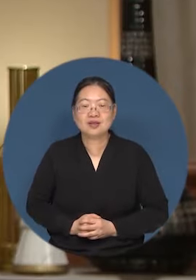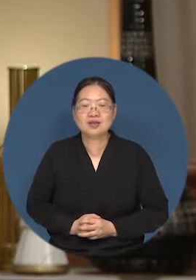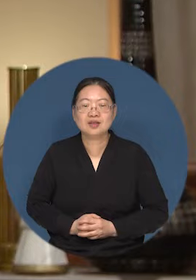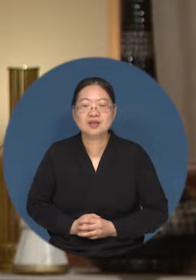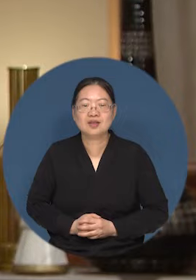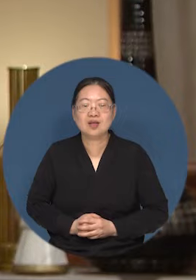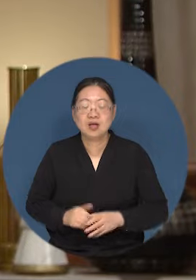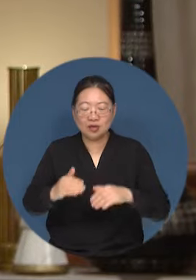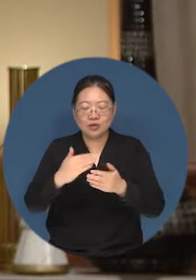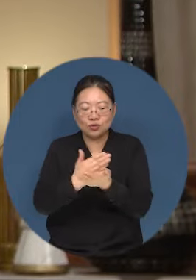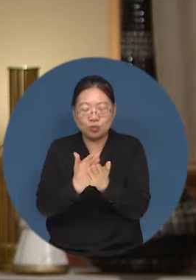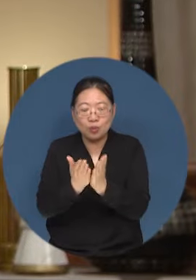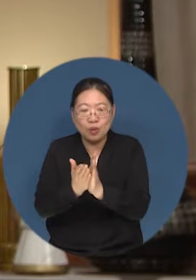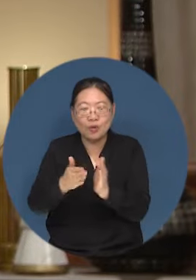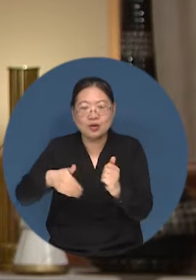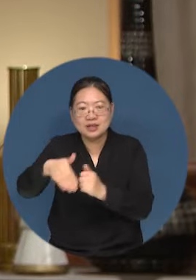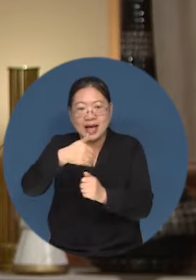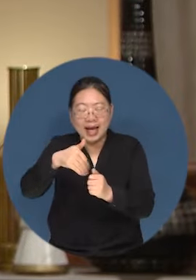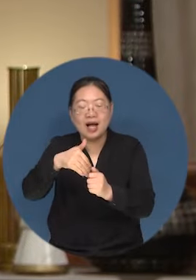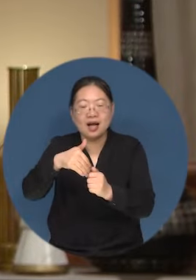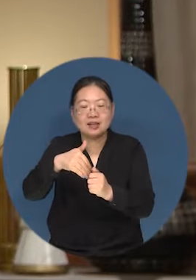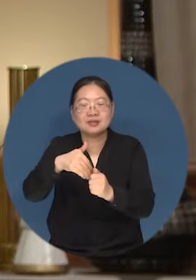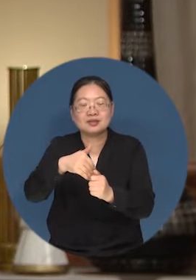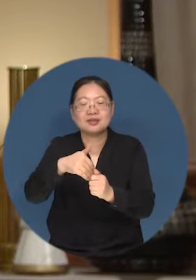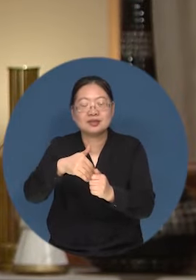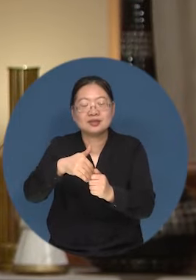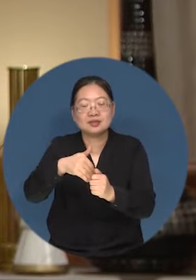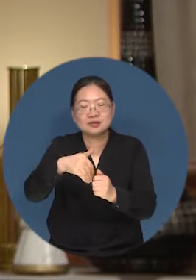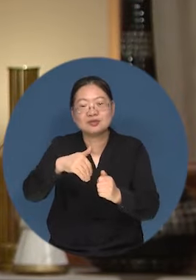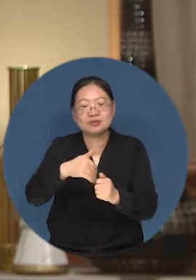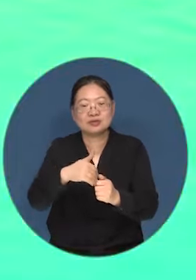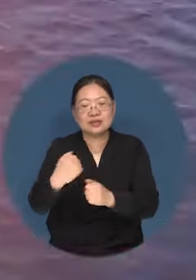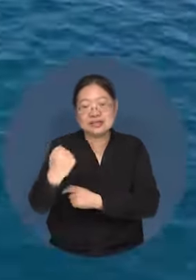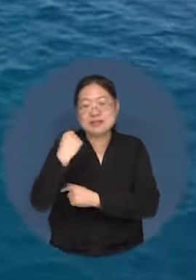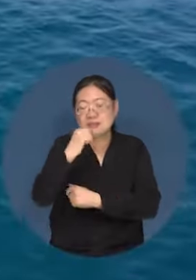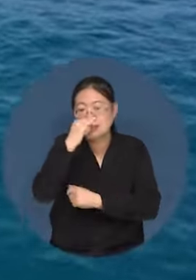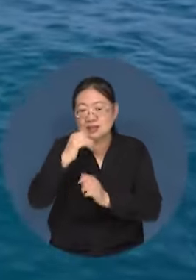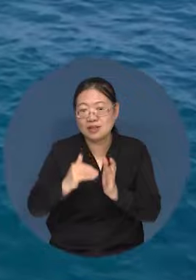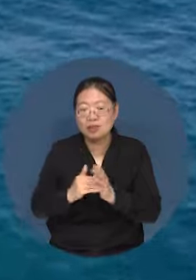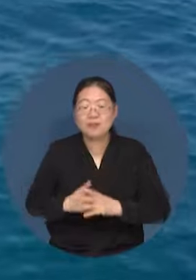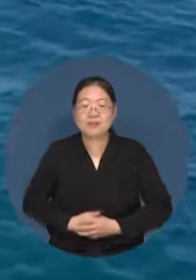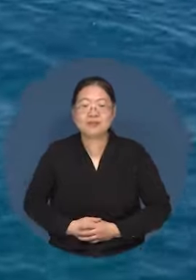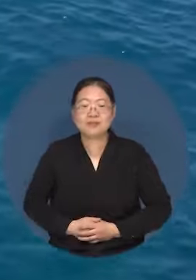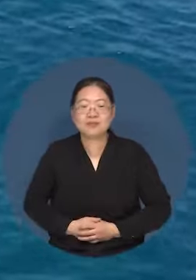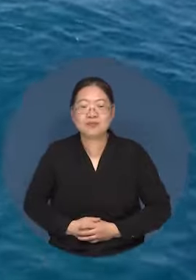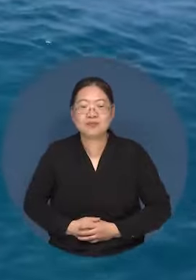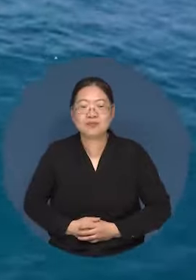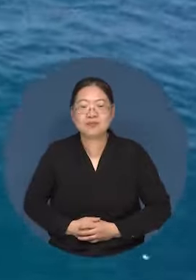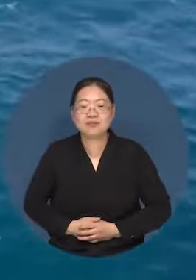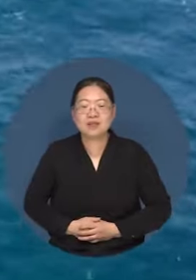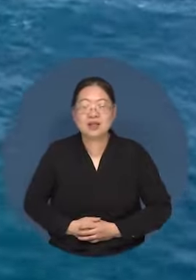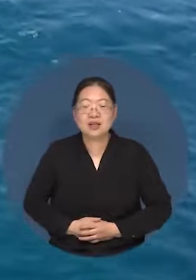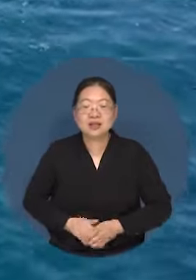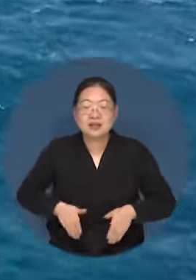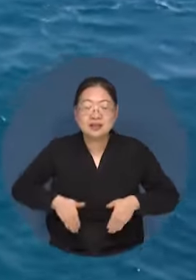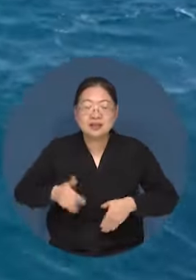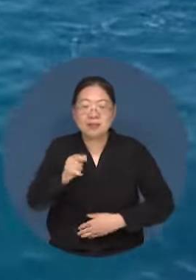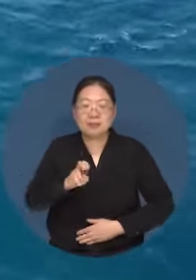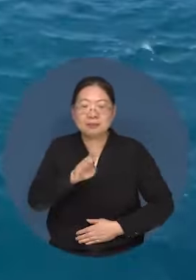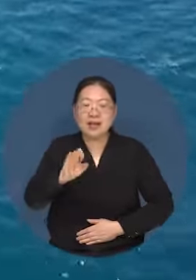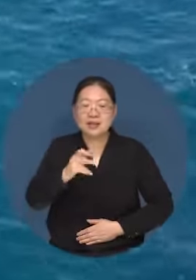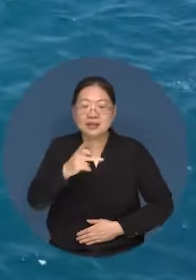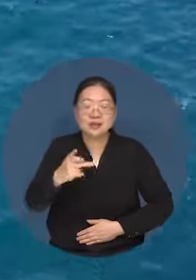생태적 지위라는 게 있습니다. 우리 연안에서 보자면 남방 큰 돌고래는 제주도 따뜻한 바다의 아주 연안,